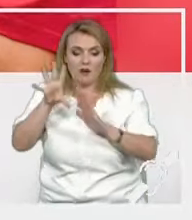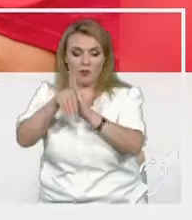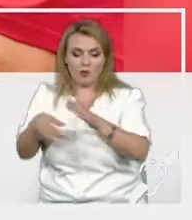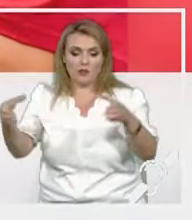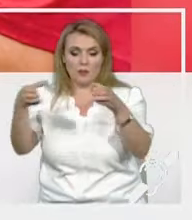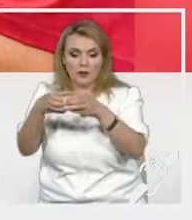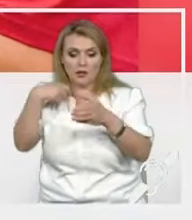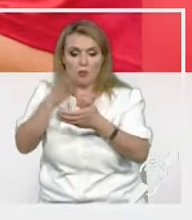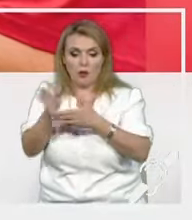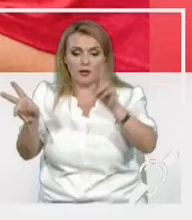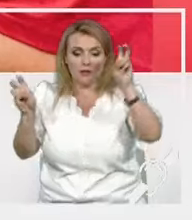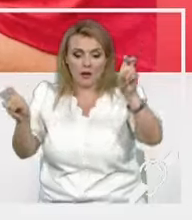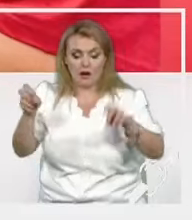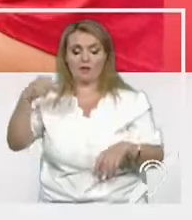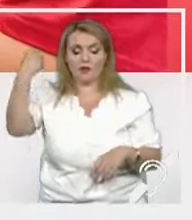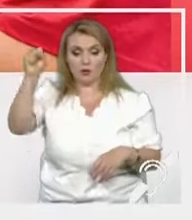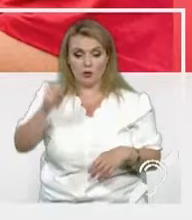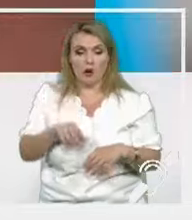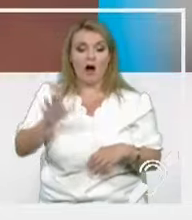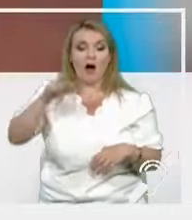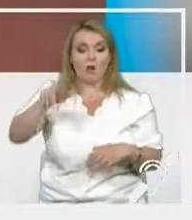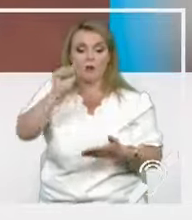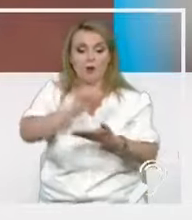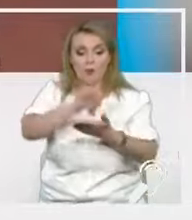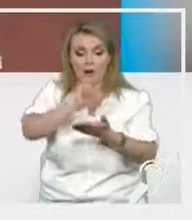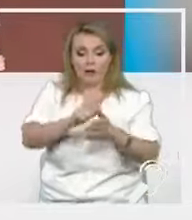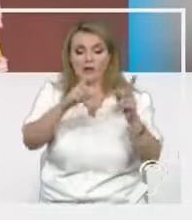fugarul Ilan Șor, a fost cel care a publicat și fotografii de la